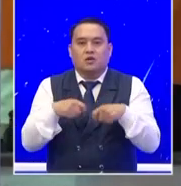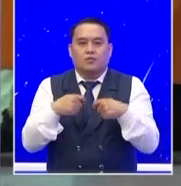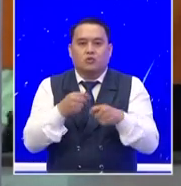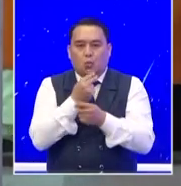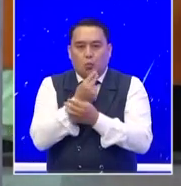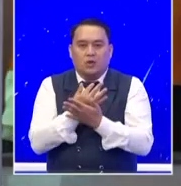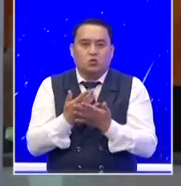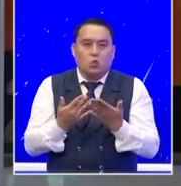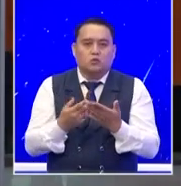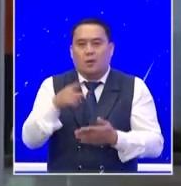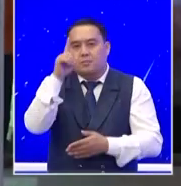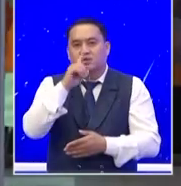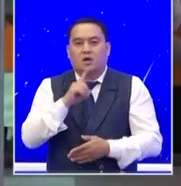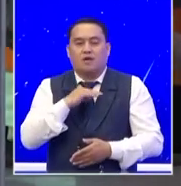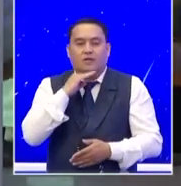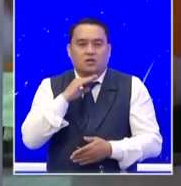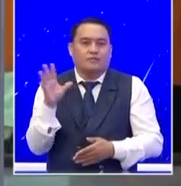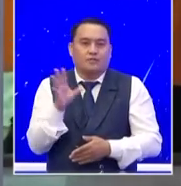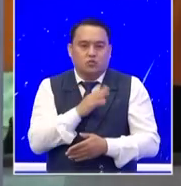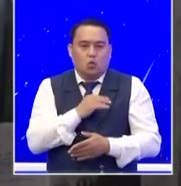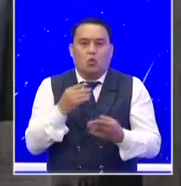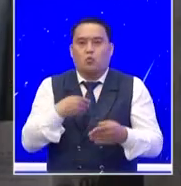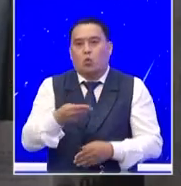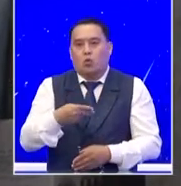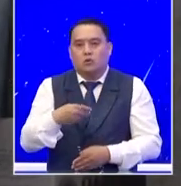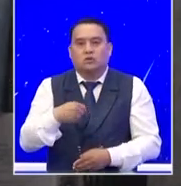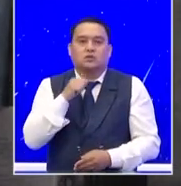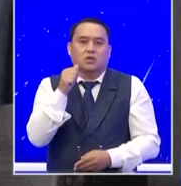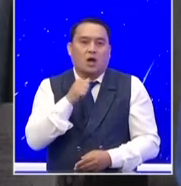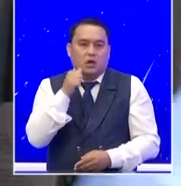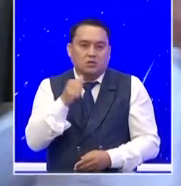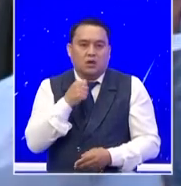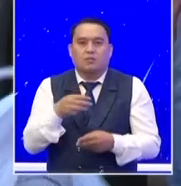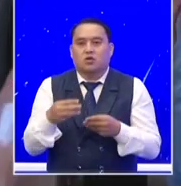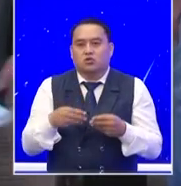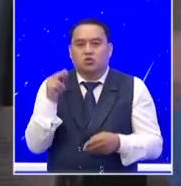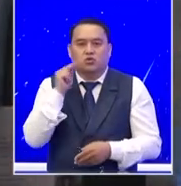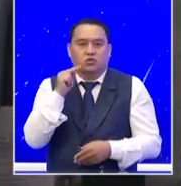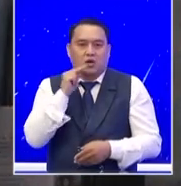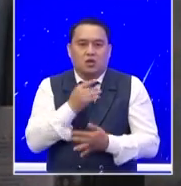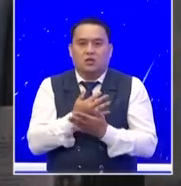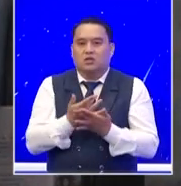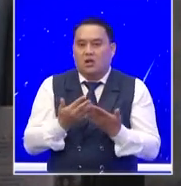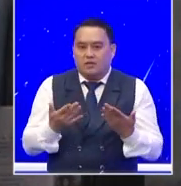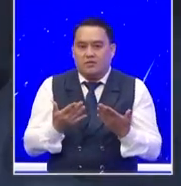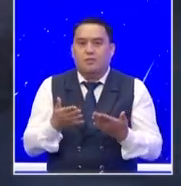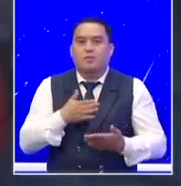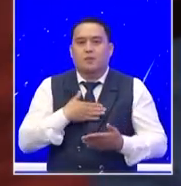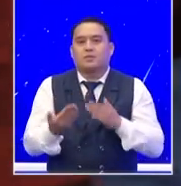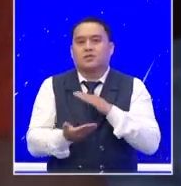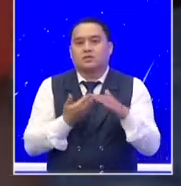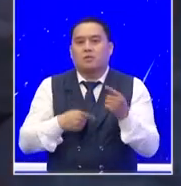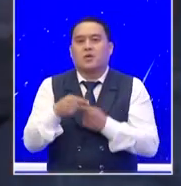корзина рассчитана на целый месяц. Есть все необходимое – мука, сахар, макароны, рис, чай, сладости и так далее. Мы